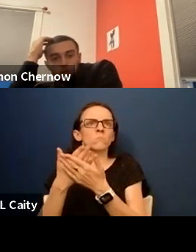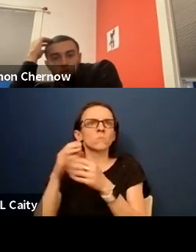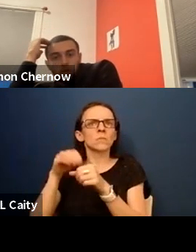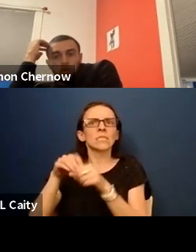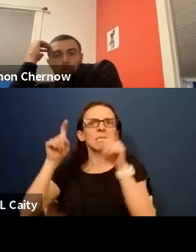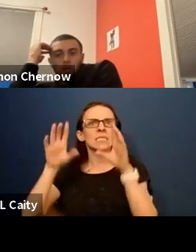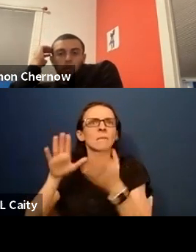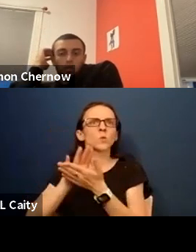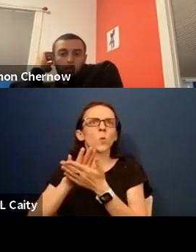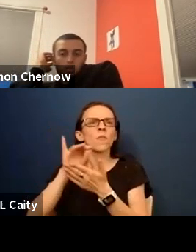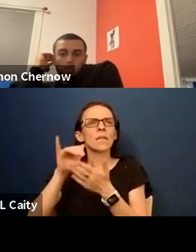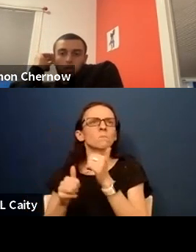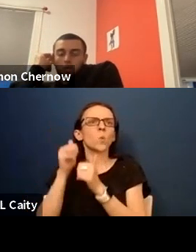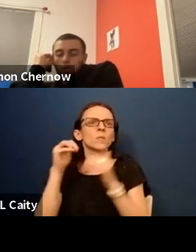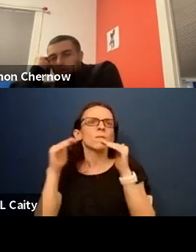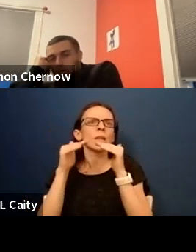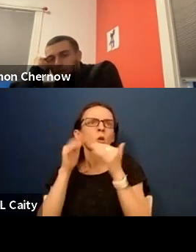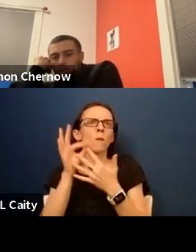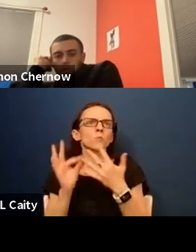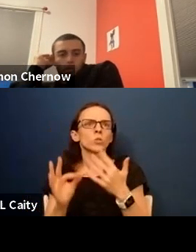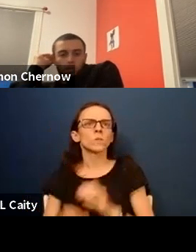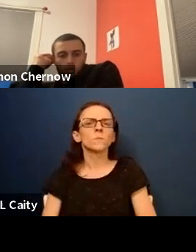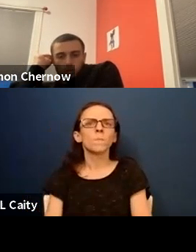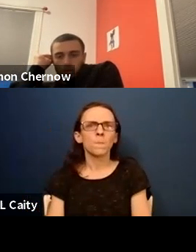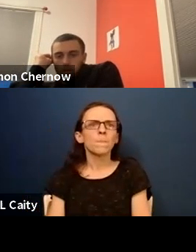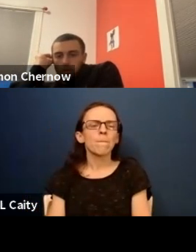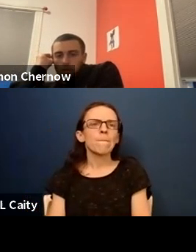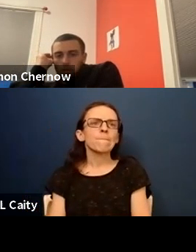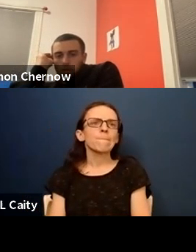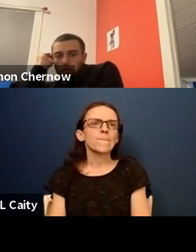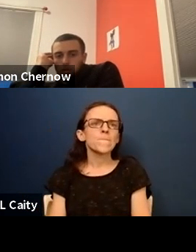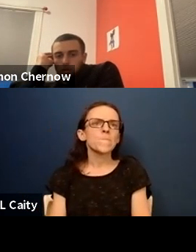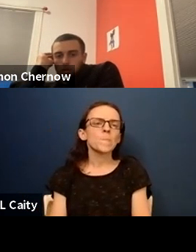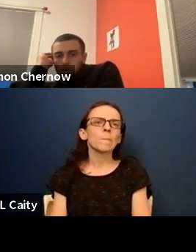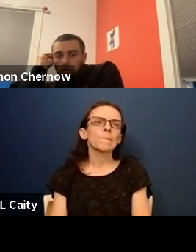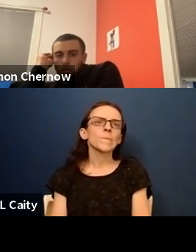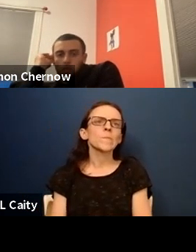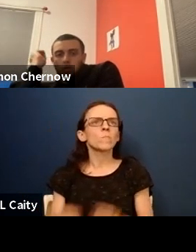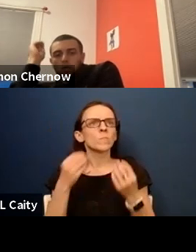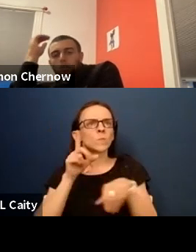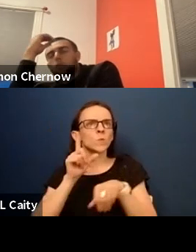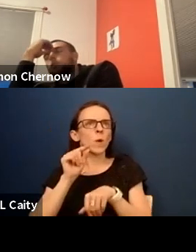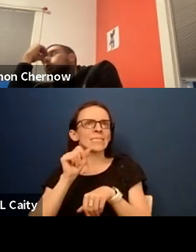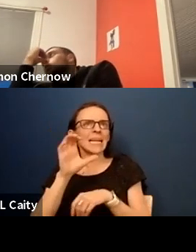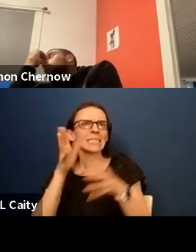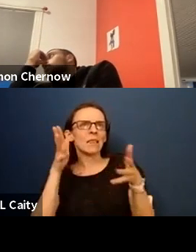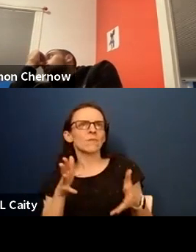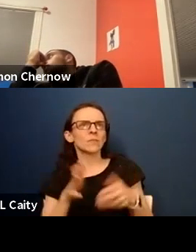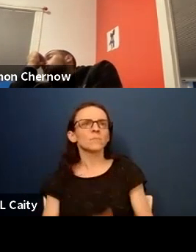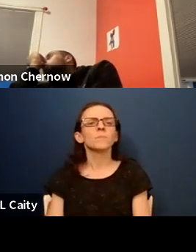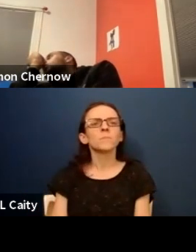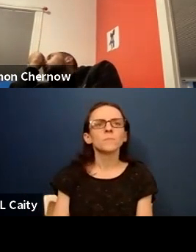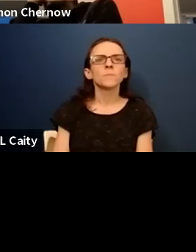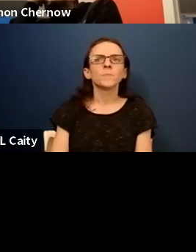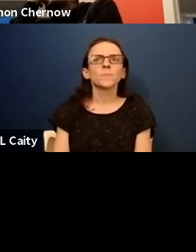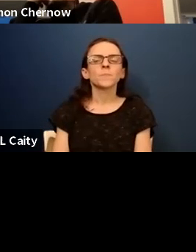be the most fair option. 20 seconds left. 美國想保持美國第一、人才第一、科